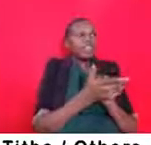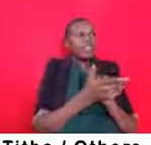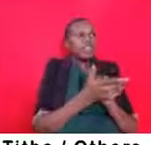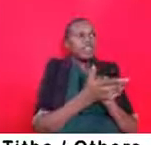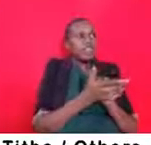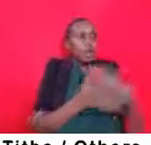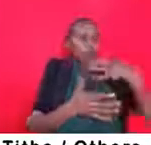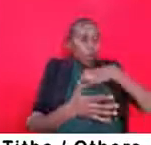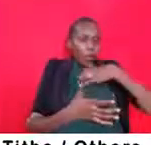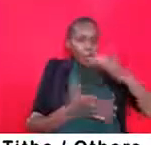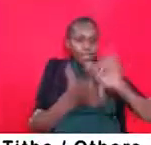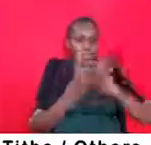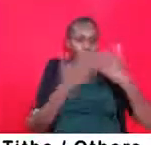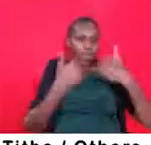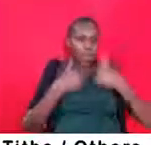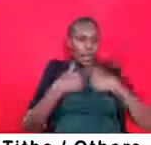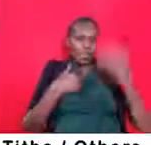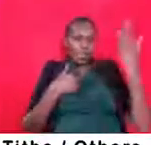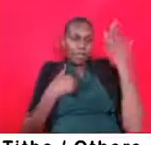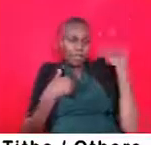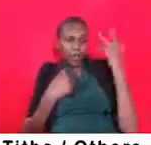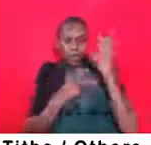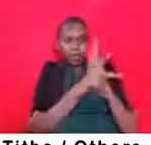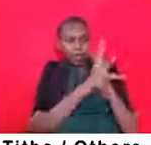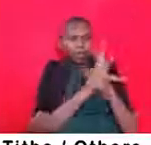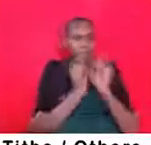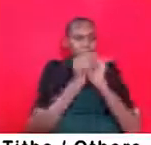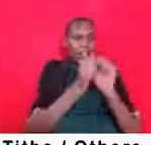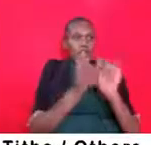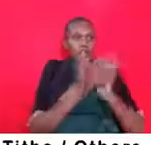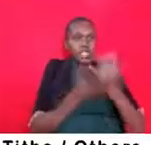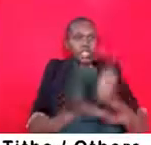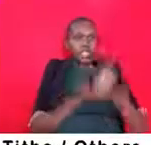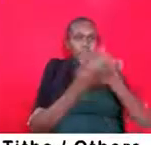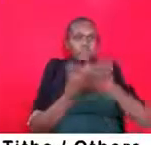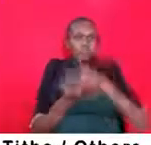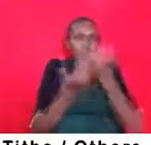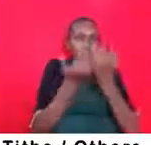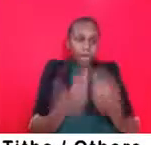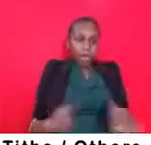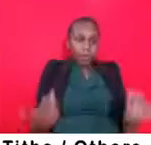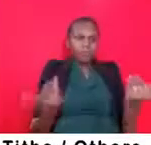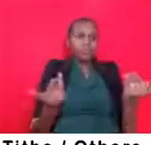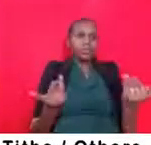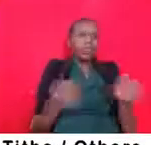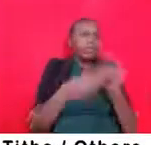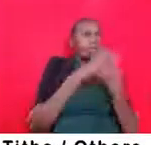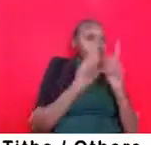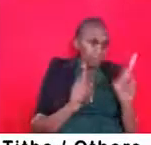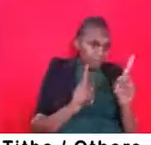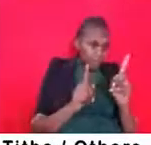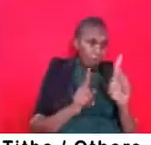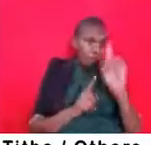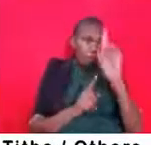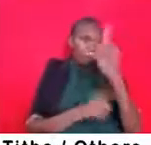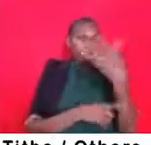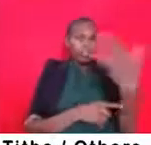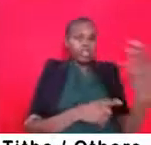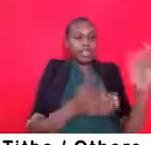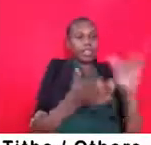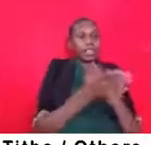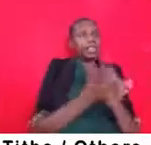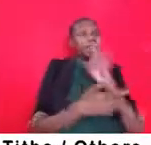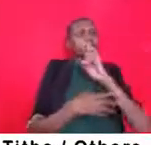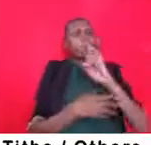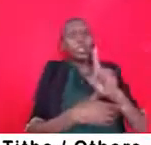ile mali yote ambayo tulikuwa tumekusanya pamoja ili iweze kusaidia watoto wetu. Lakini kuna jambo moja